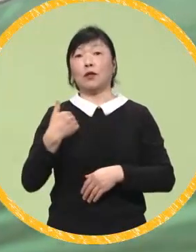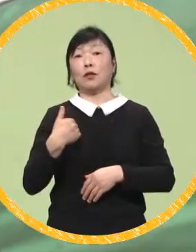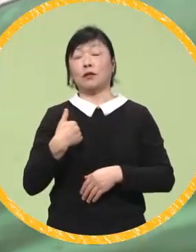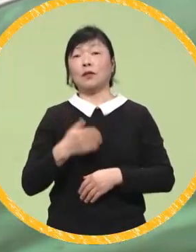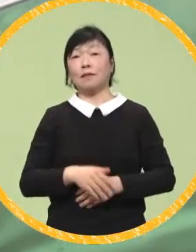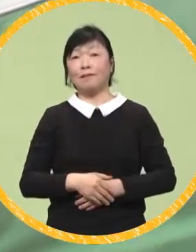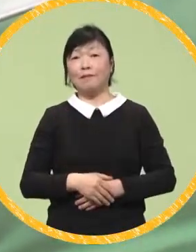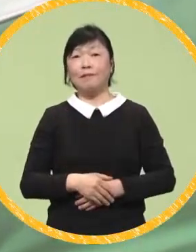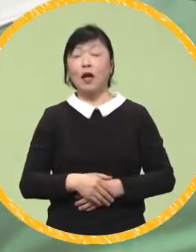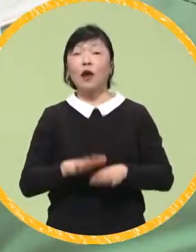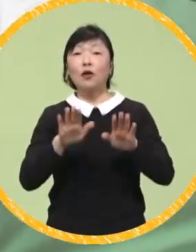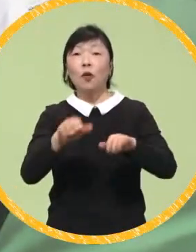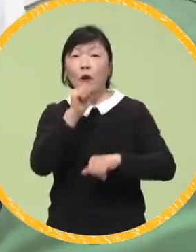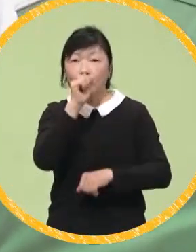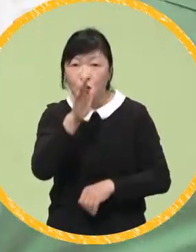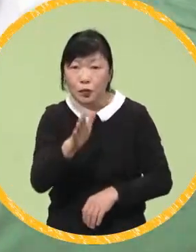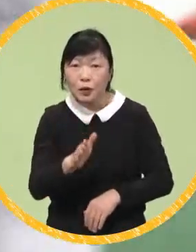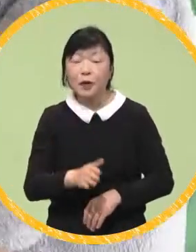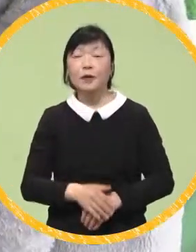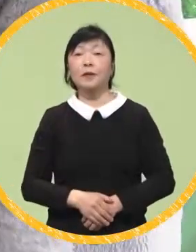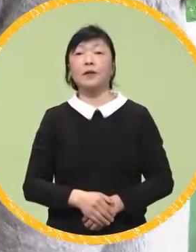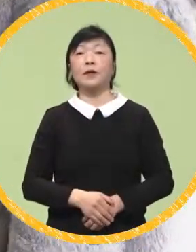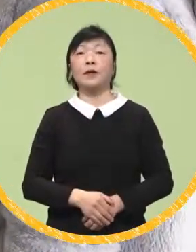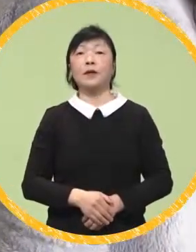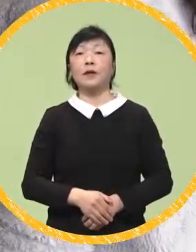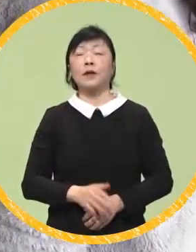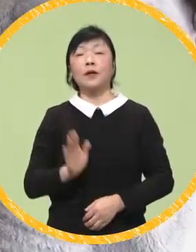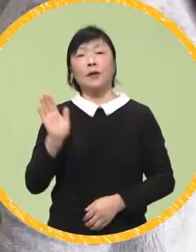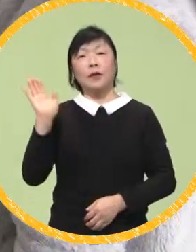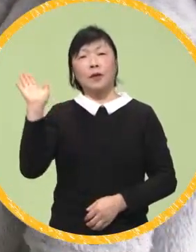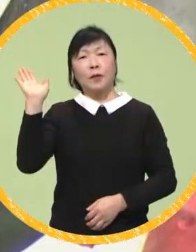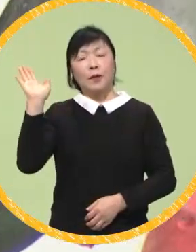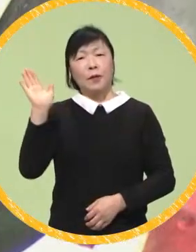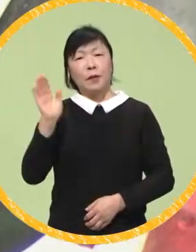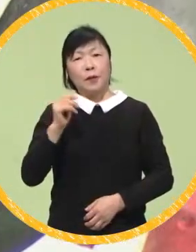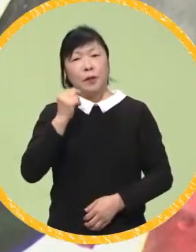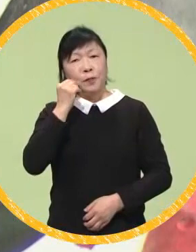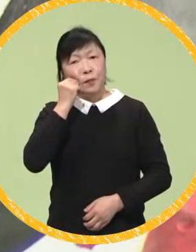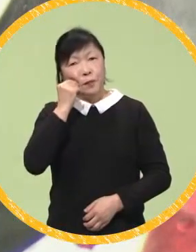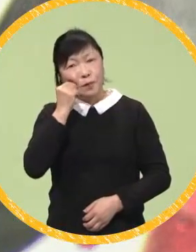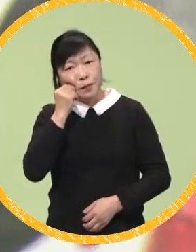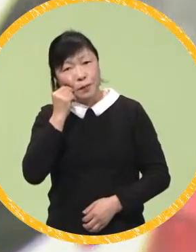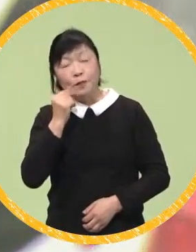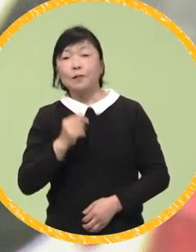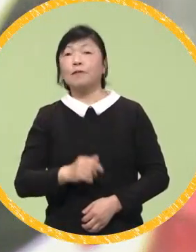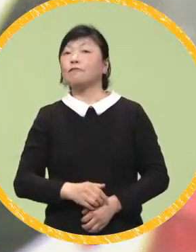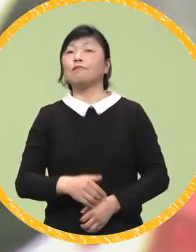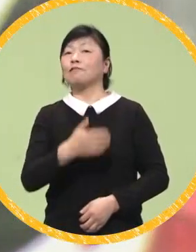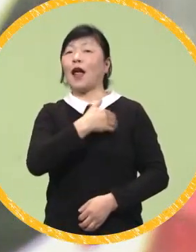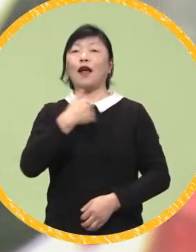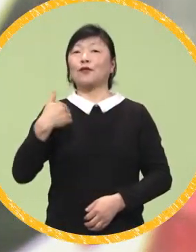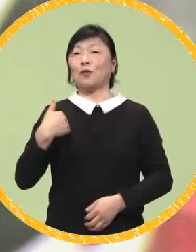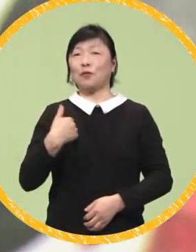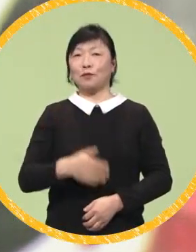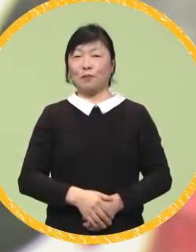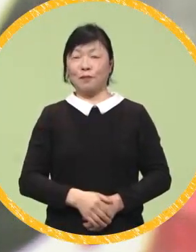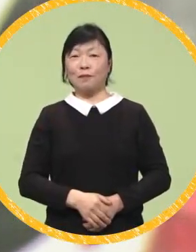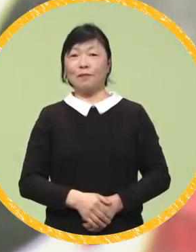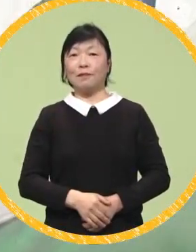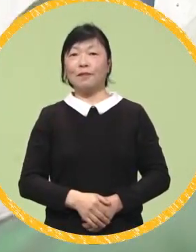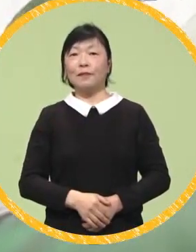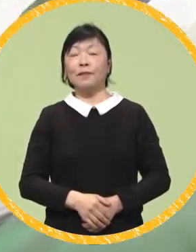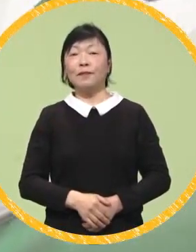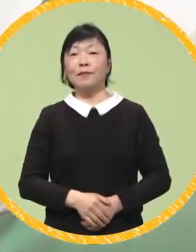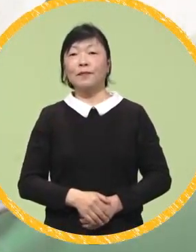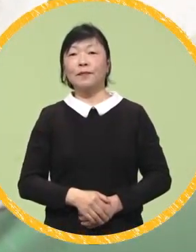なぁじゃあちょっとっ今日よろしくお願いしますいや僕これさすがに封じじゃないですかね家大丈夫です大丈夫なんですかじゃあ